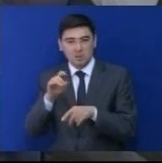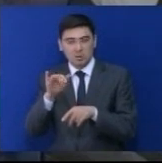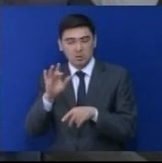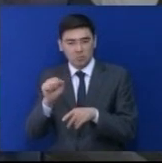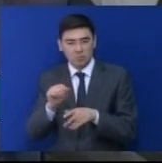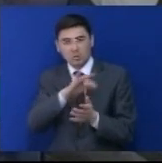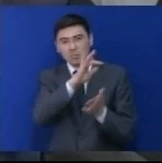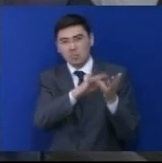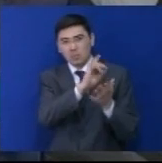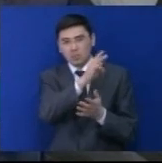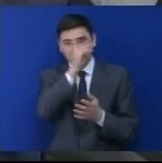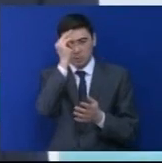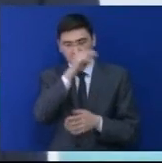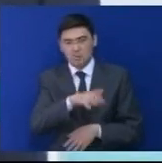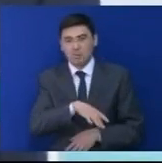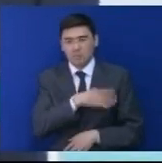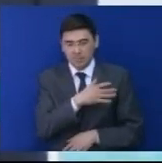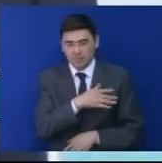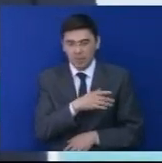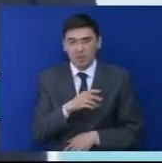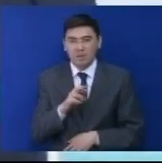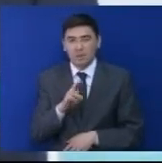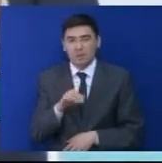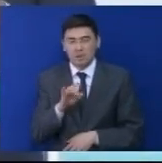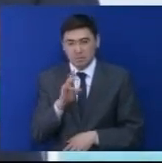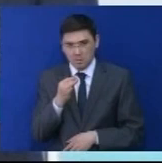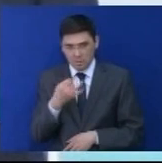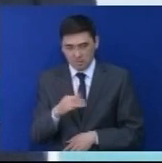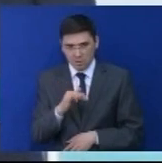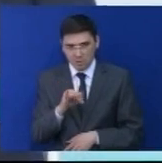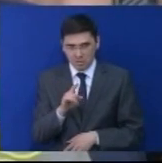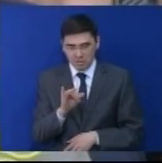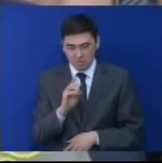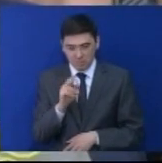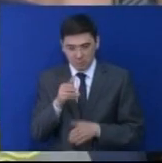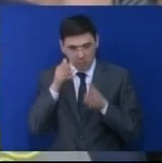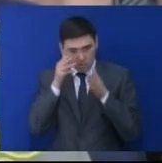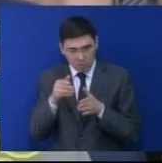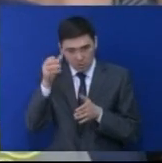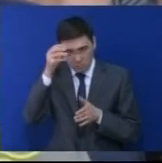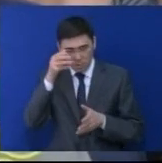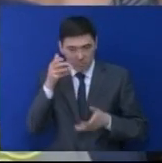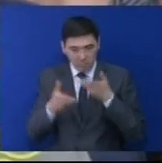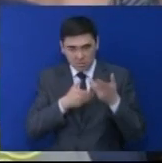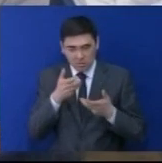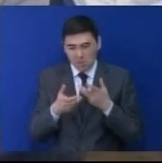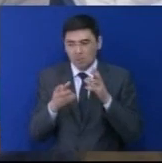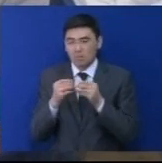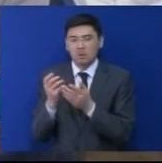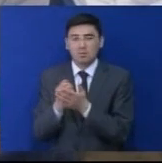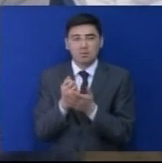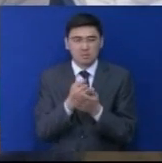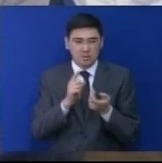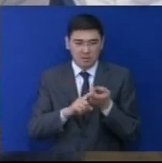Занимаясь научными исследованиями в области физики и ядерной медицины, сегодня Серик Нуркенов делится с семичанами своими научными работами по развитию